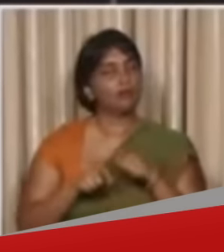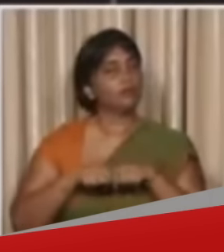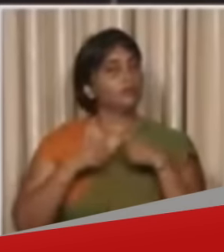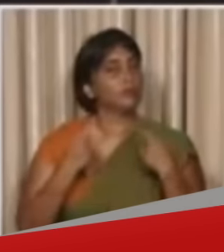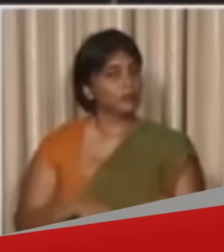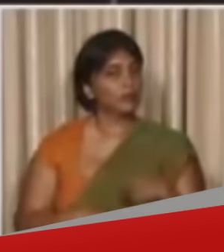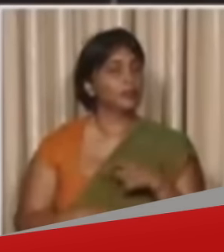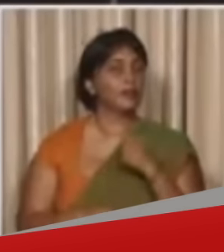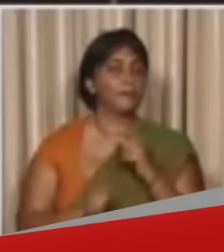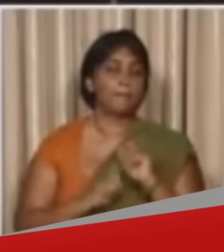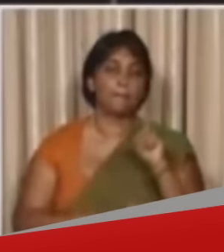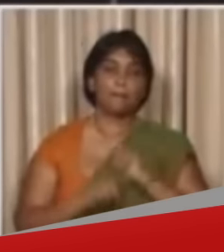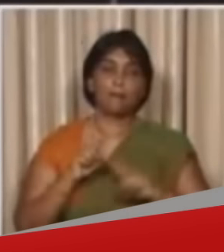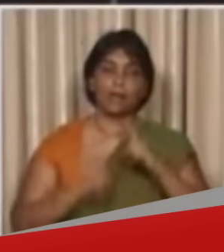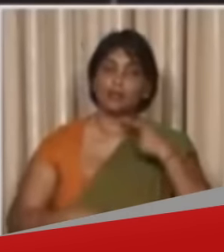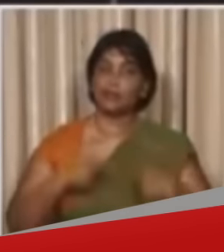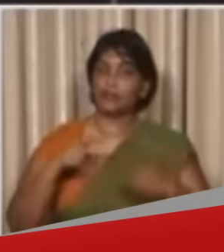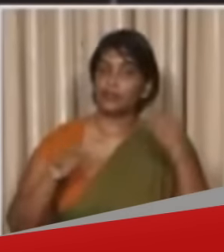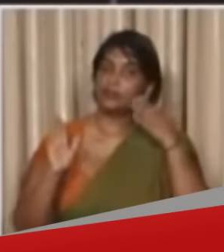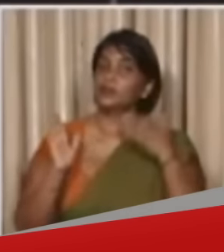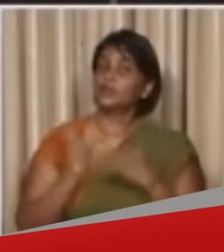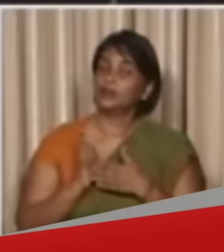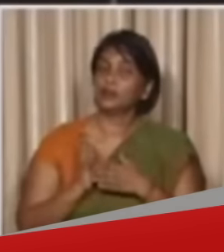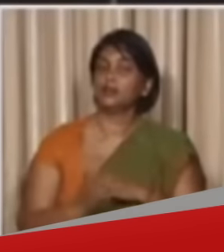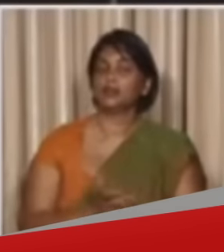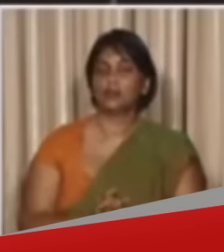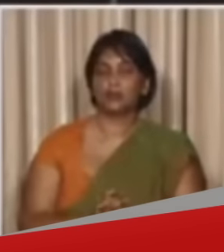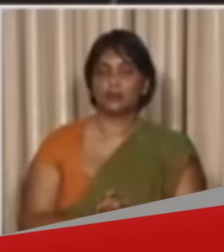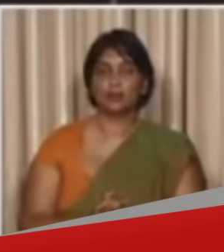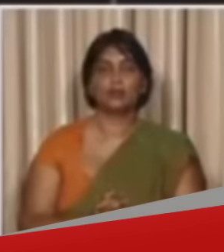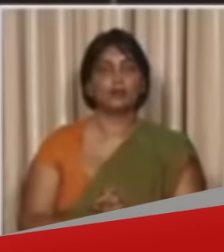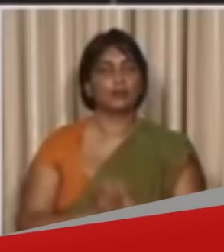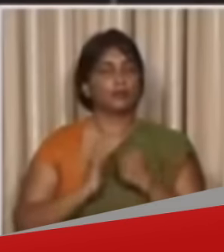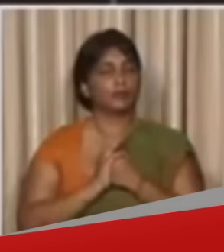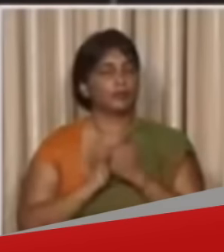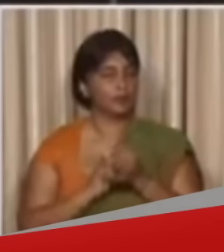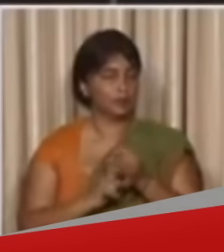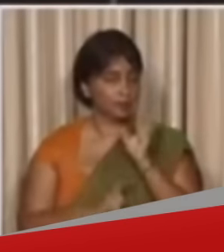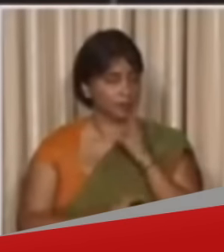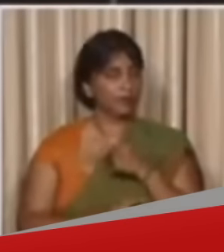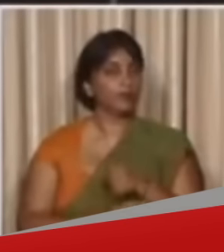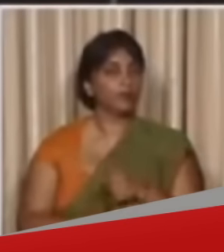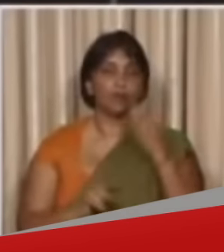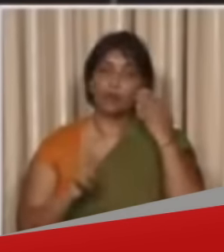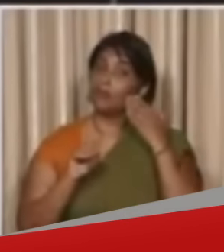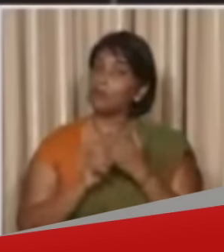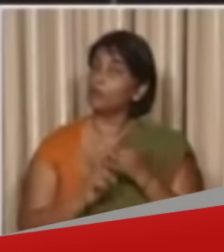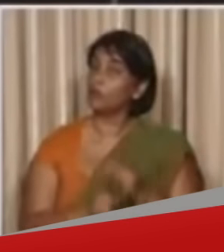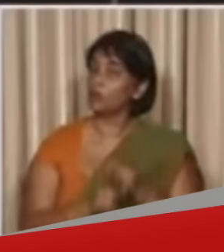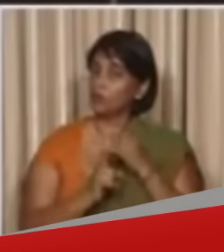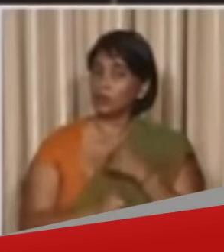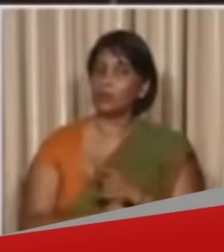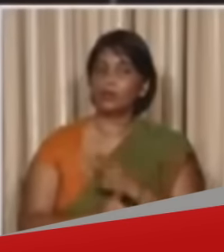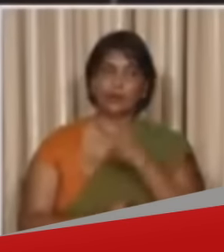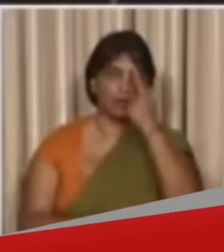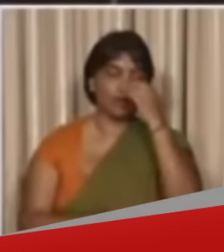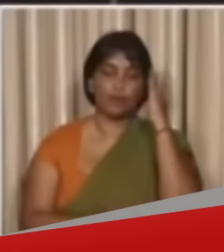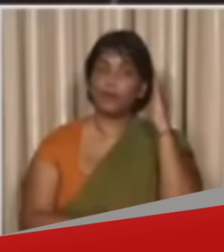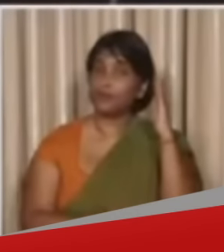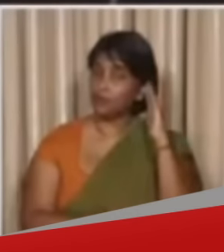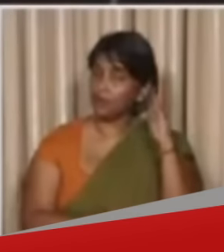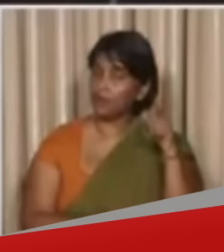මේ පාර්ලිමේන්තුවේ මේ විවාදය සඳහා. ලස්සනේ සභාපතිතුමනි, මේ සිද්ධිය පදනම් කරගෙන අගරදු ගුරුතුමා, ඒ